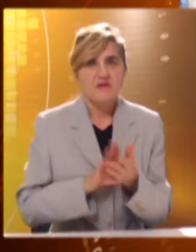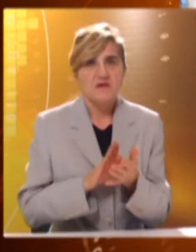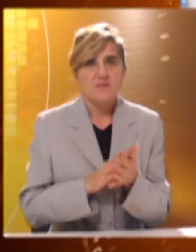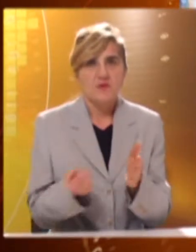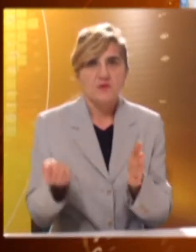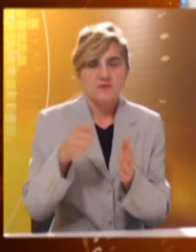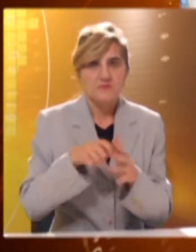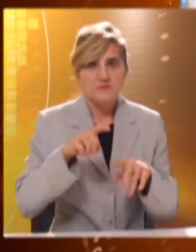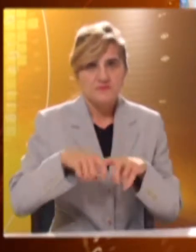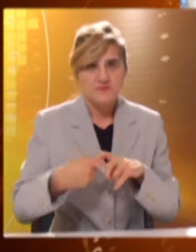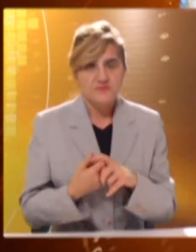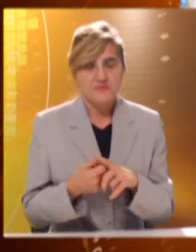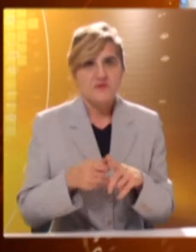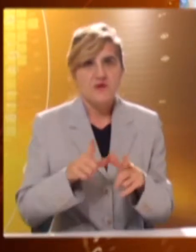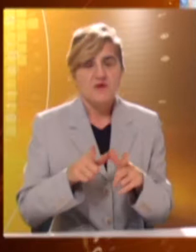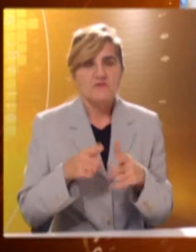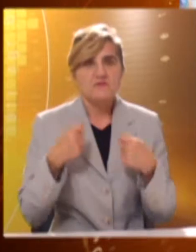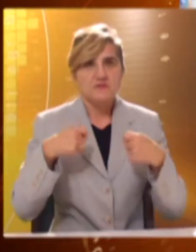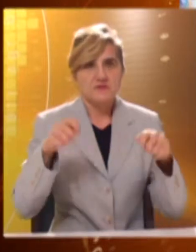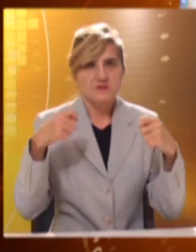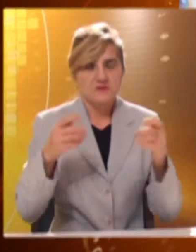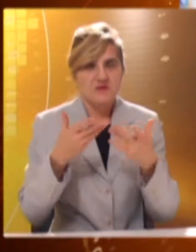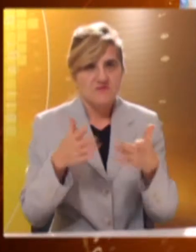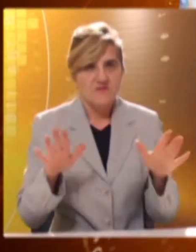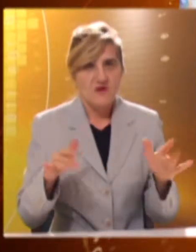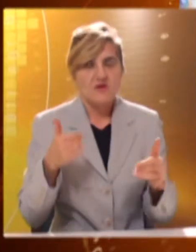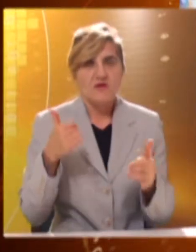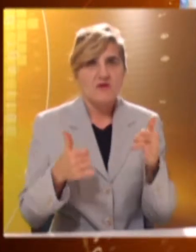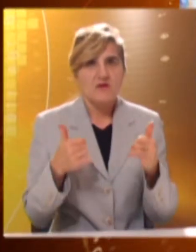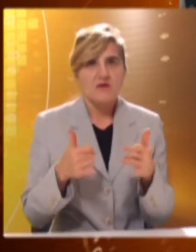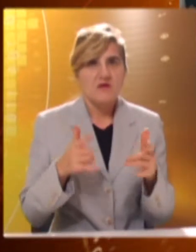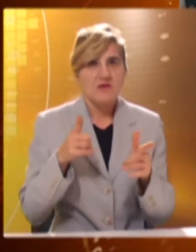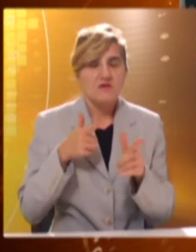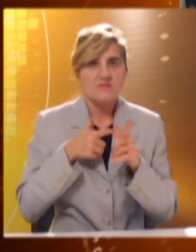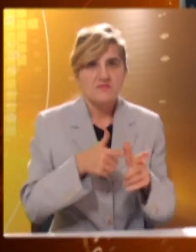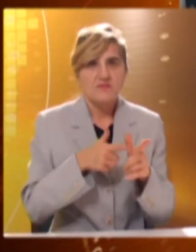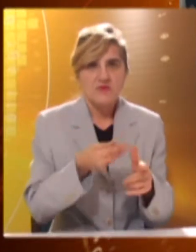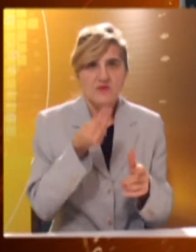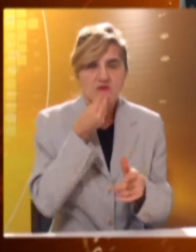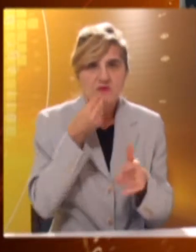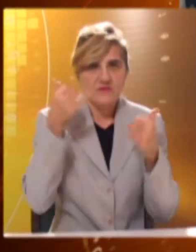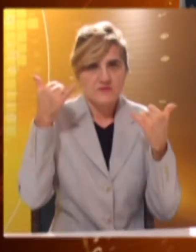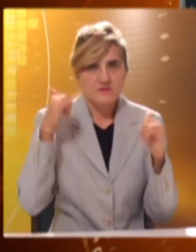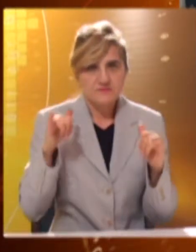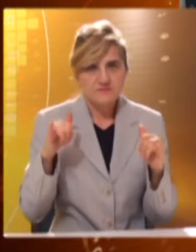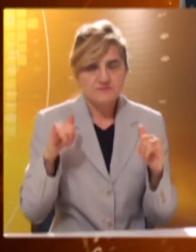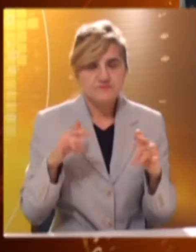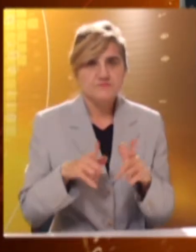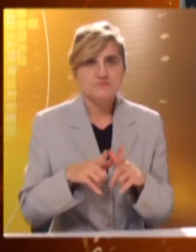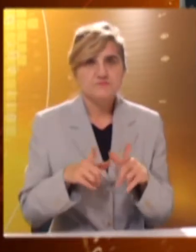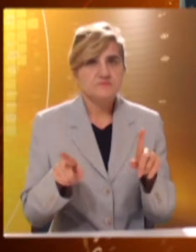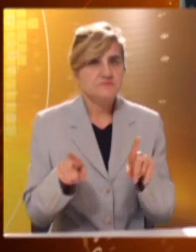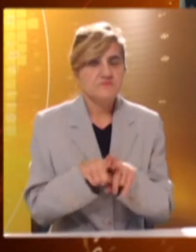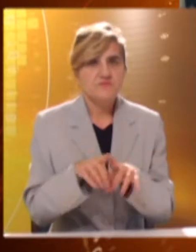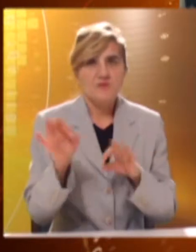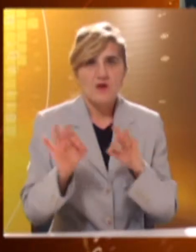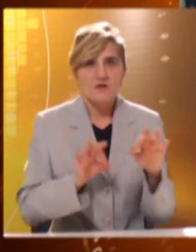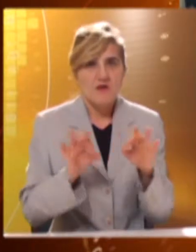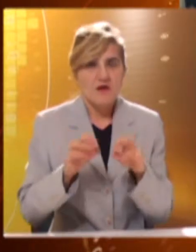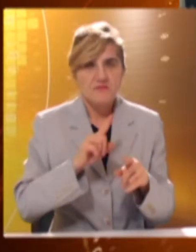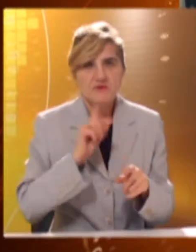obrtna sredstva, za investicione projekte, velike investicione projekte i za TOV. Za sve konkurse važe isti uslovi u smislu kamatnih